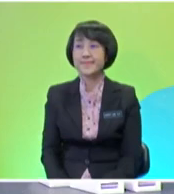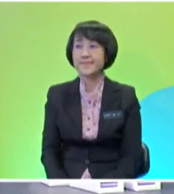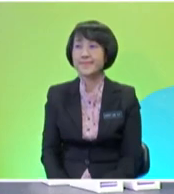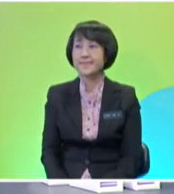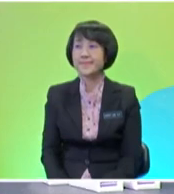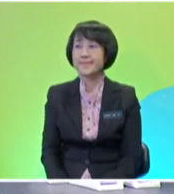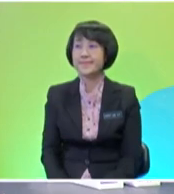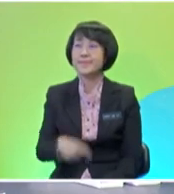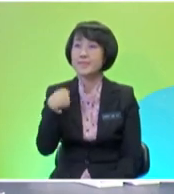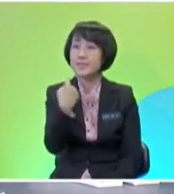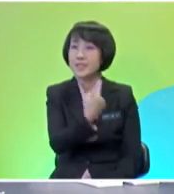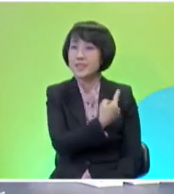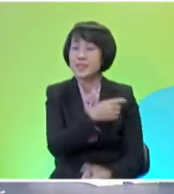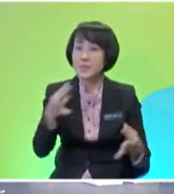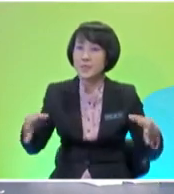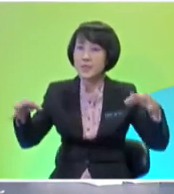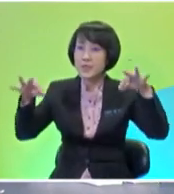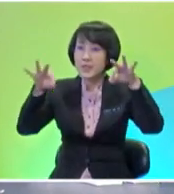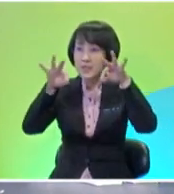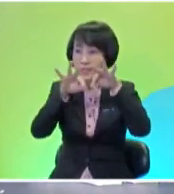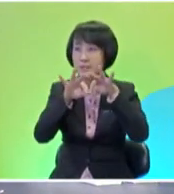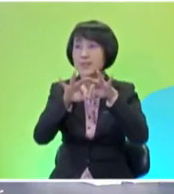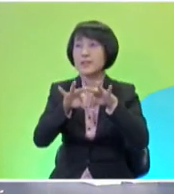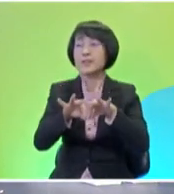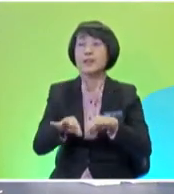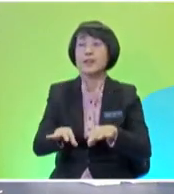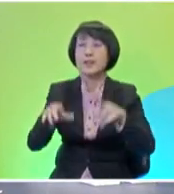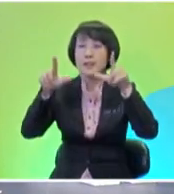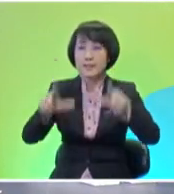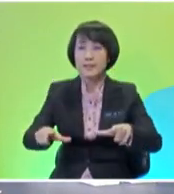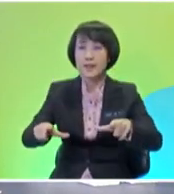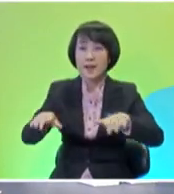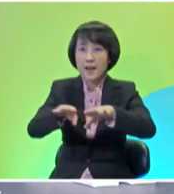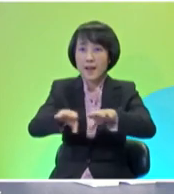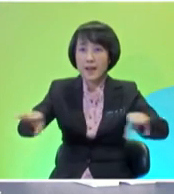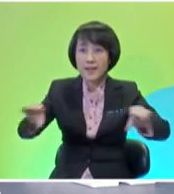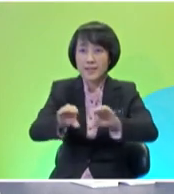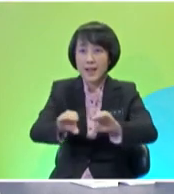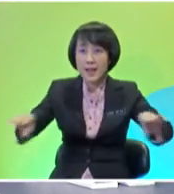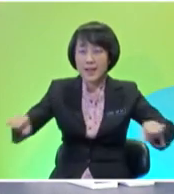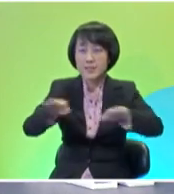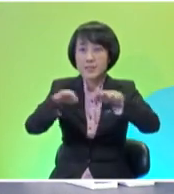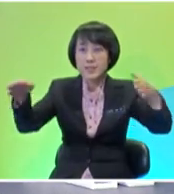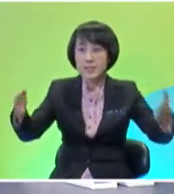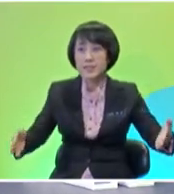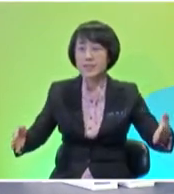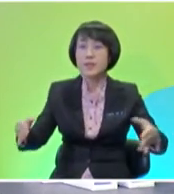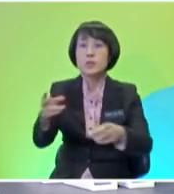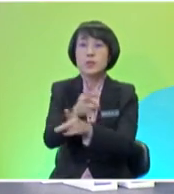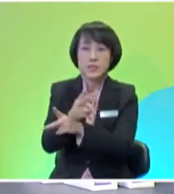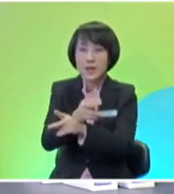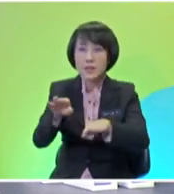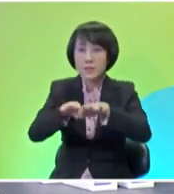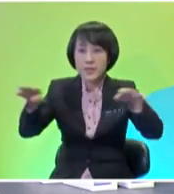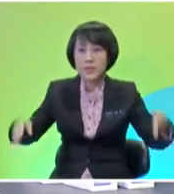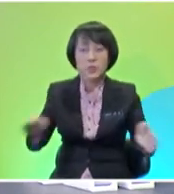kena pentingkan untuk alas meja terlebih dahulu sebelum kita gunakan pisau. Sebab nanti mungkin meja kita rosak.